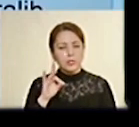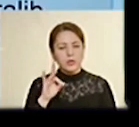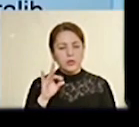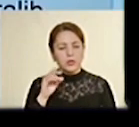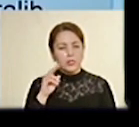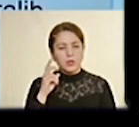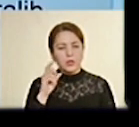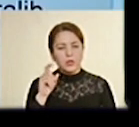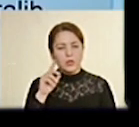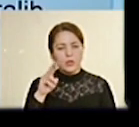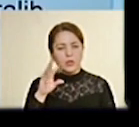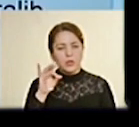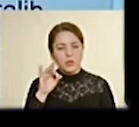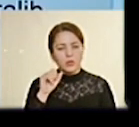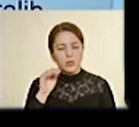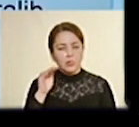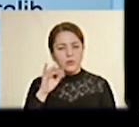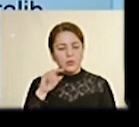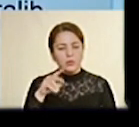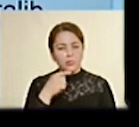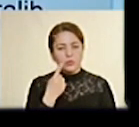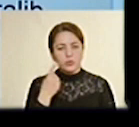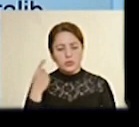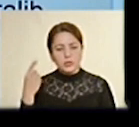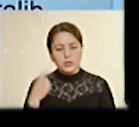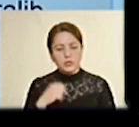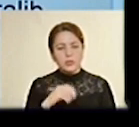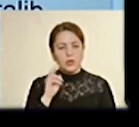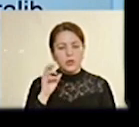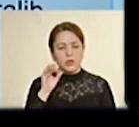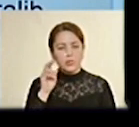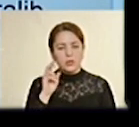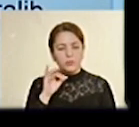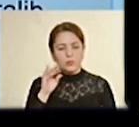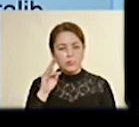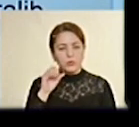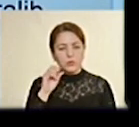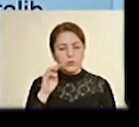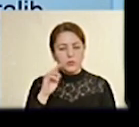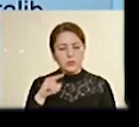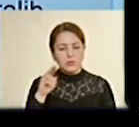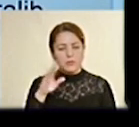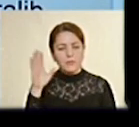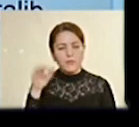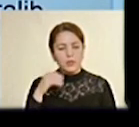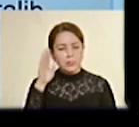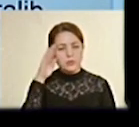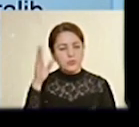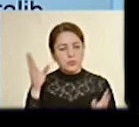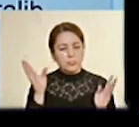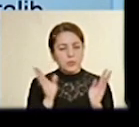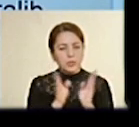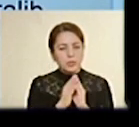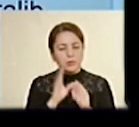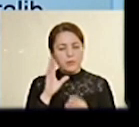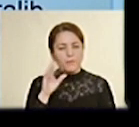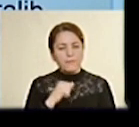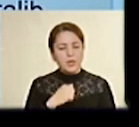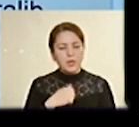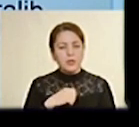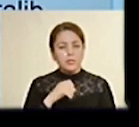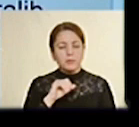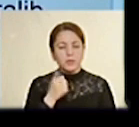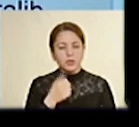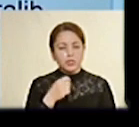donachalarida karbonat angidrid va suv birgalikda birikadi va dastlab